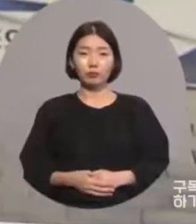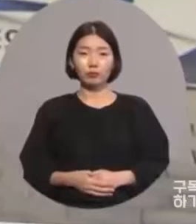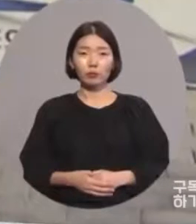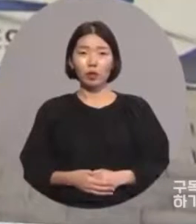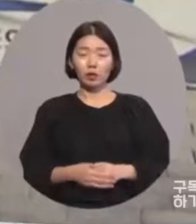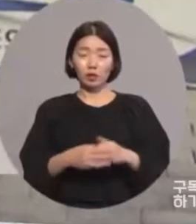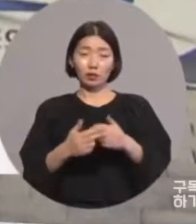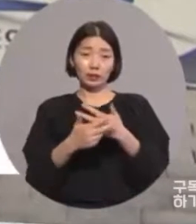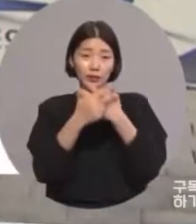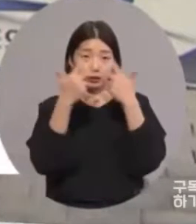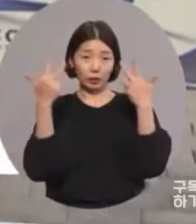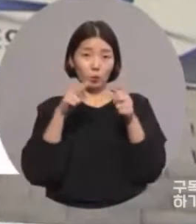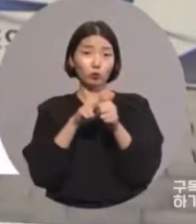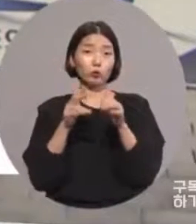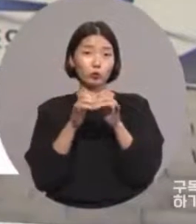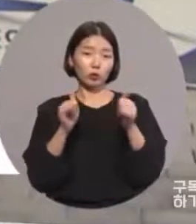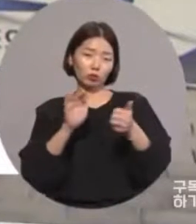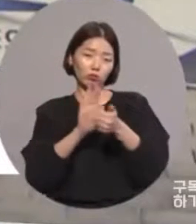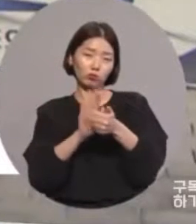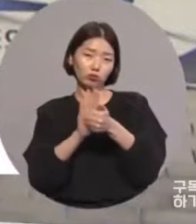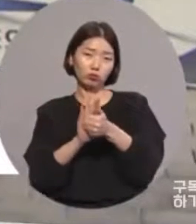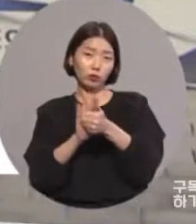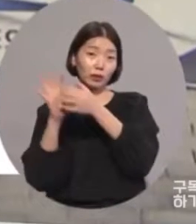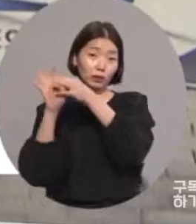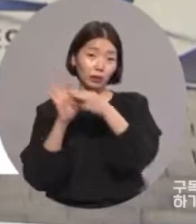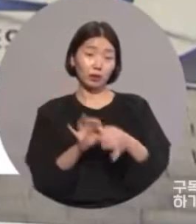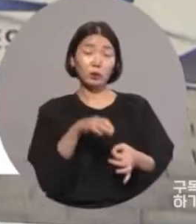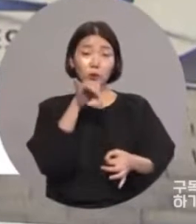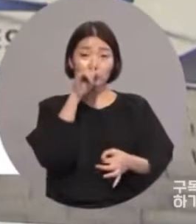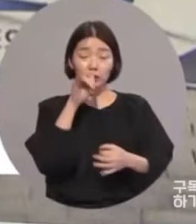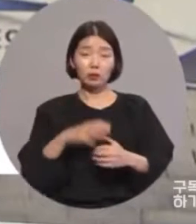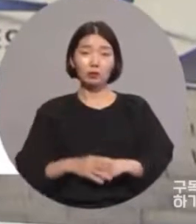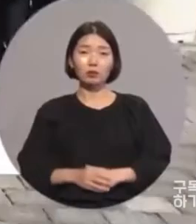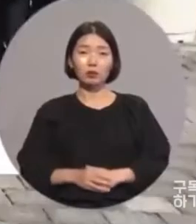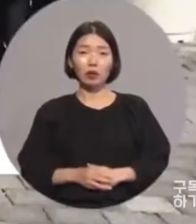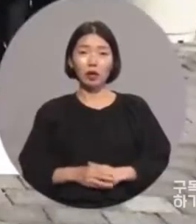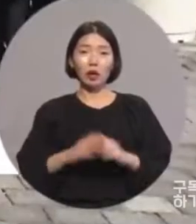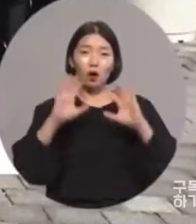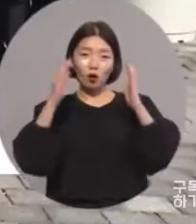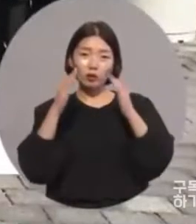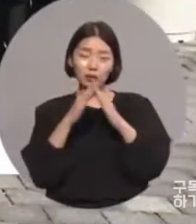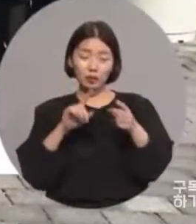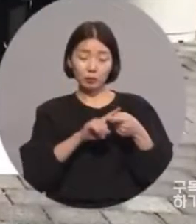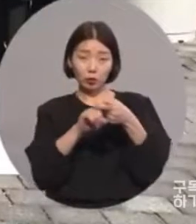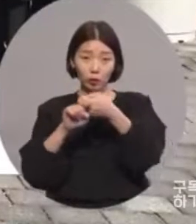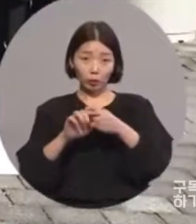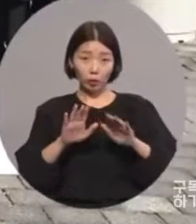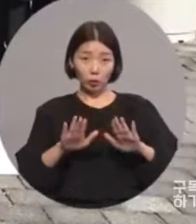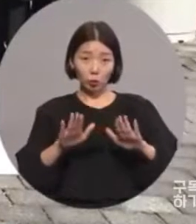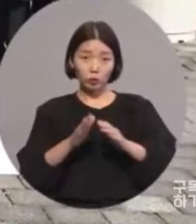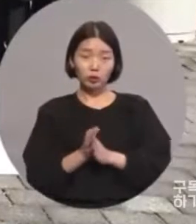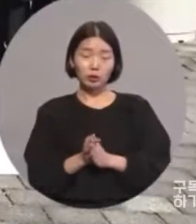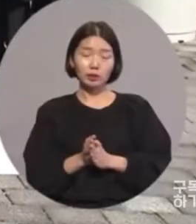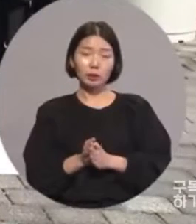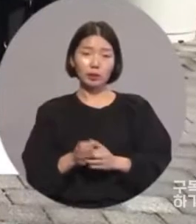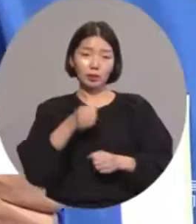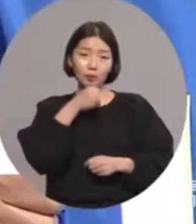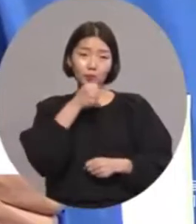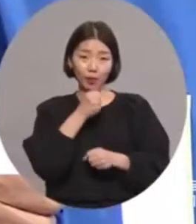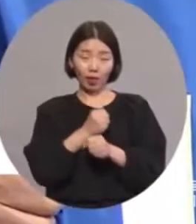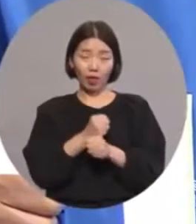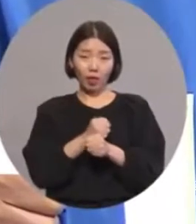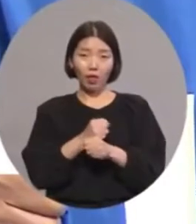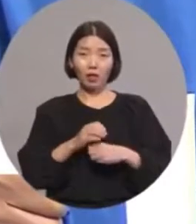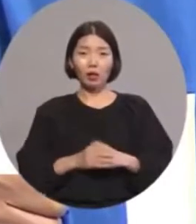도내에서 더불어민주당 이재명 후보 지지 선언이 잇따랐습니다. 전라북도 어린이집 연합회는 오늘 도의회 앞에서 기자회견을